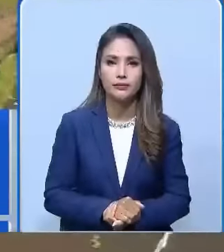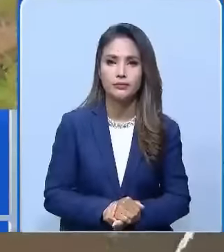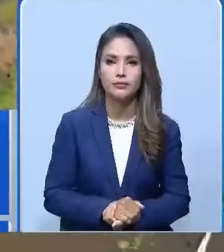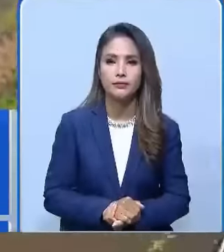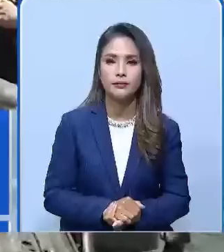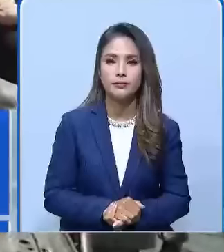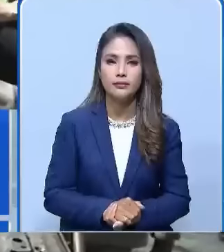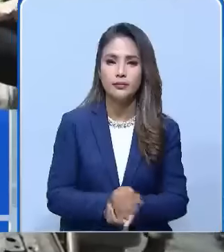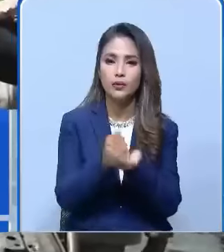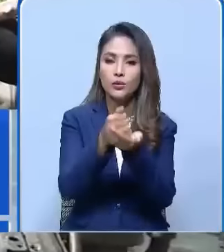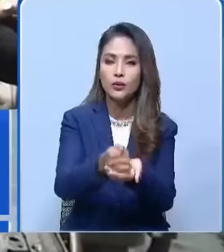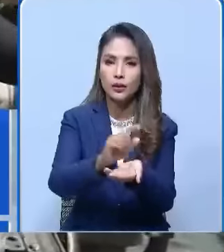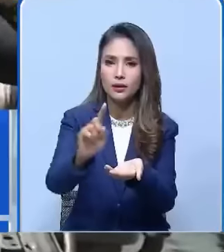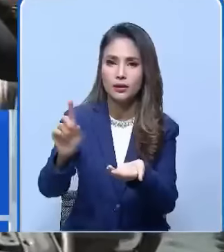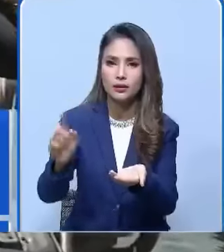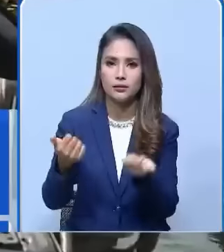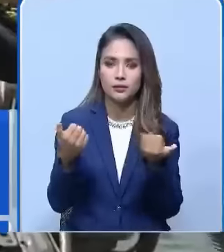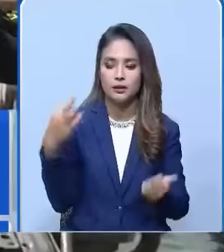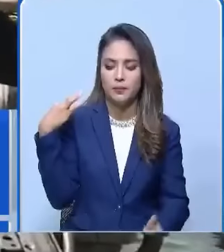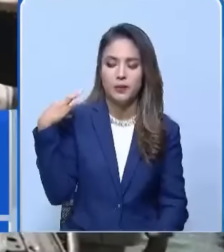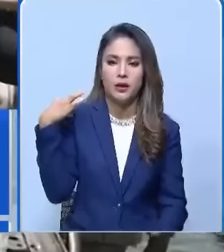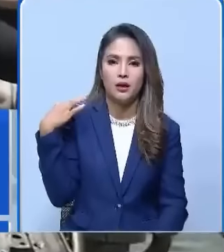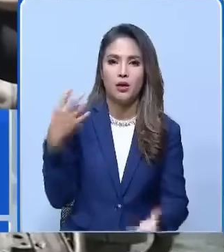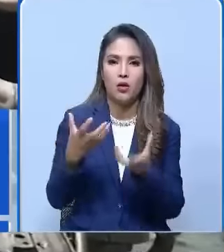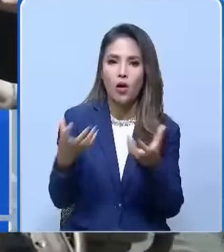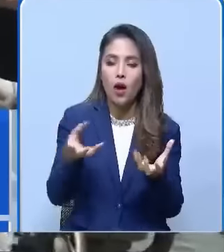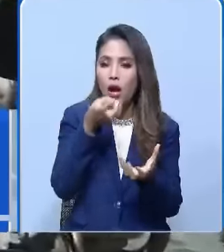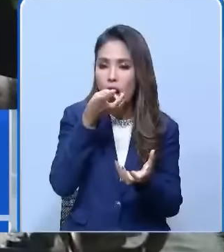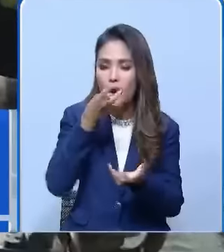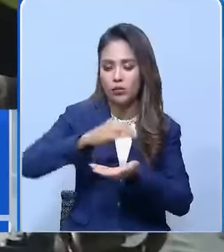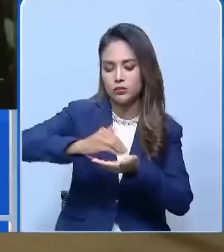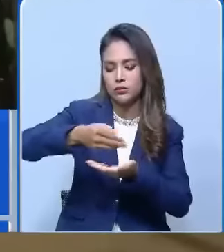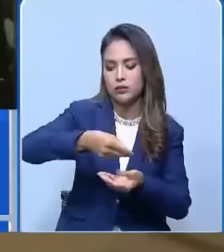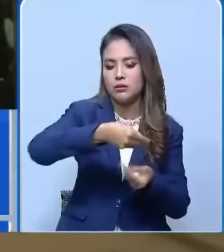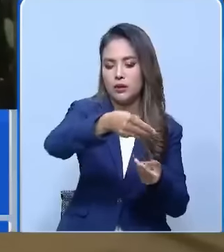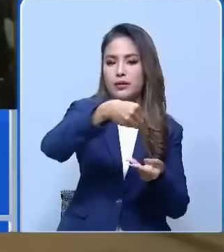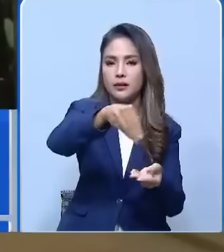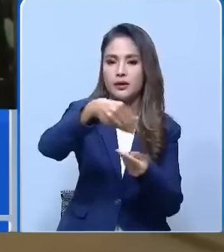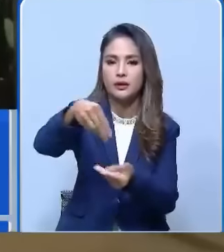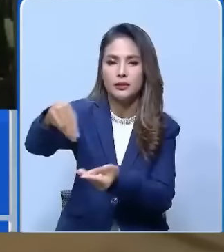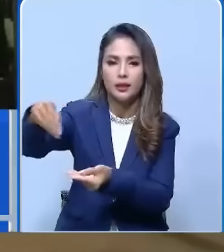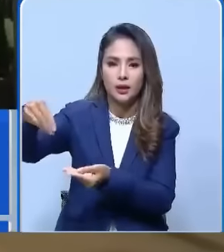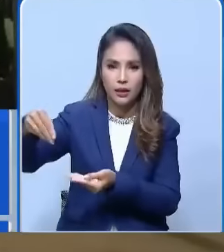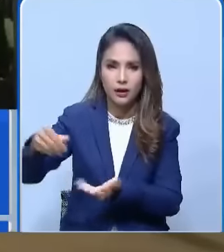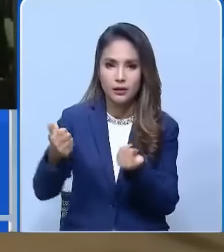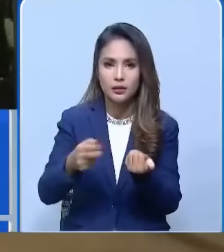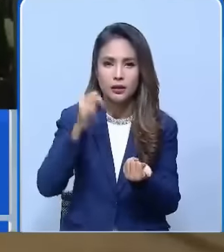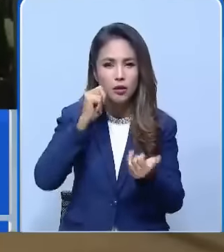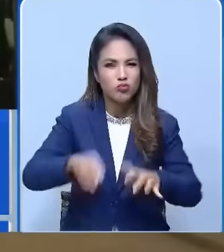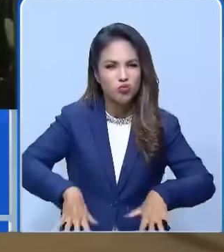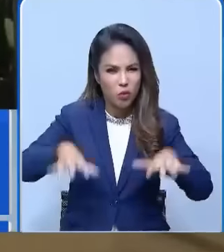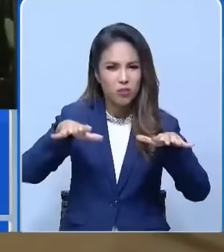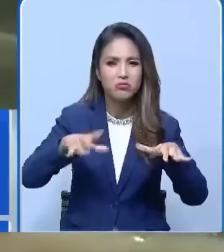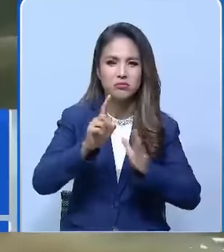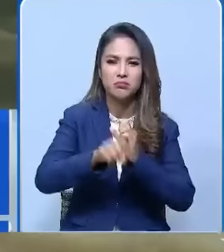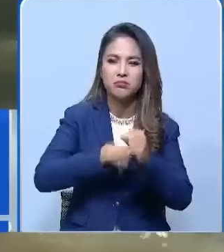สำหรับการช่วยเหลือนะครับล่าสุดได้มีจิตอาสาเข้ามาแจกจ่ายข้าวกล่องและน้ำดื่มบ้างนะครับโดยชาวบ้านบอกว่าครั้งนี้เป็นน้ำท่วมหนักที่สุดในรอบ50